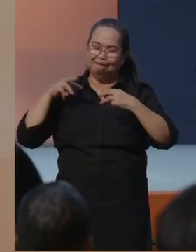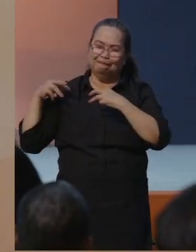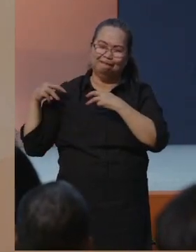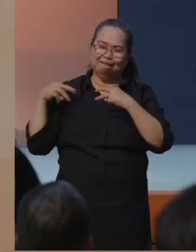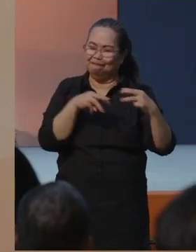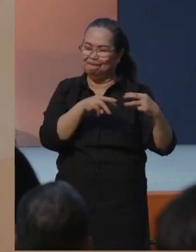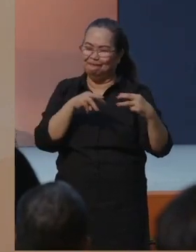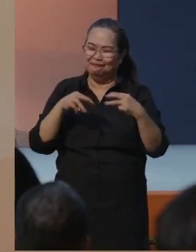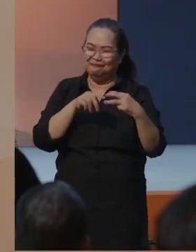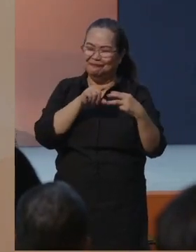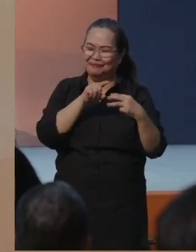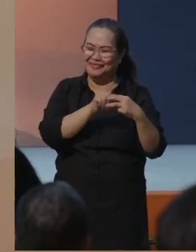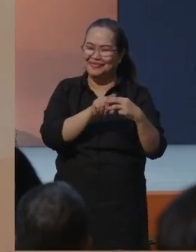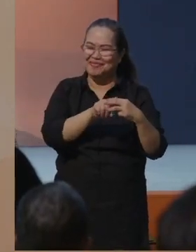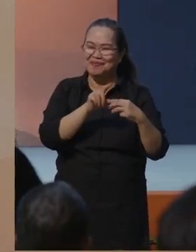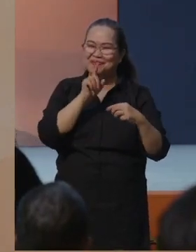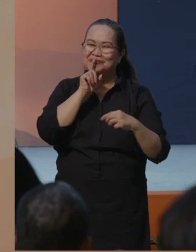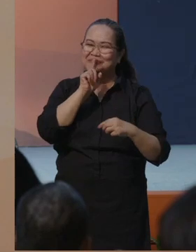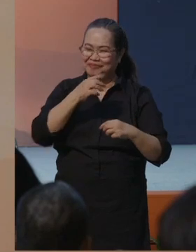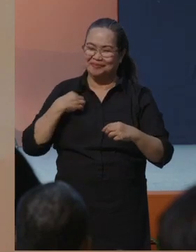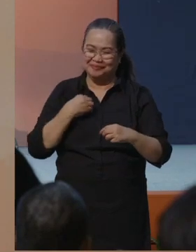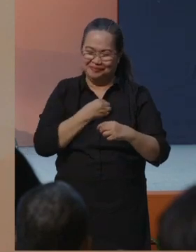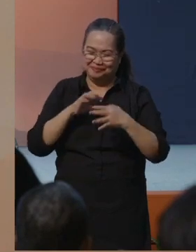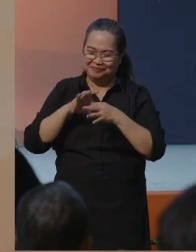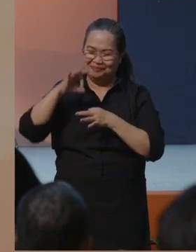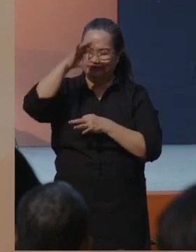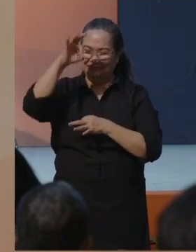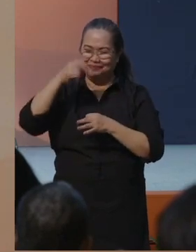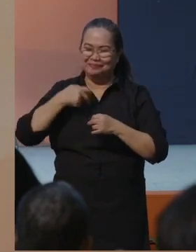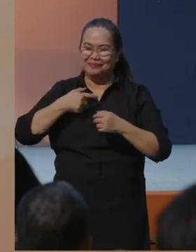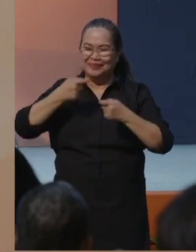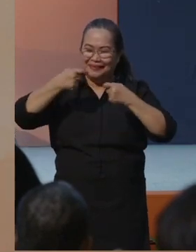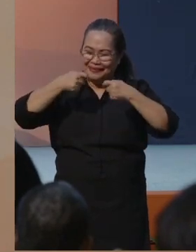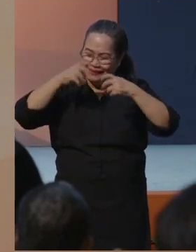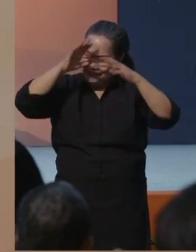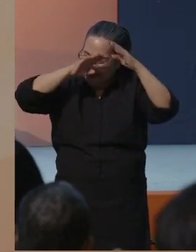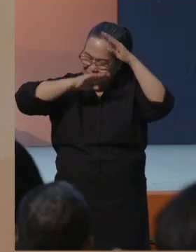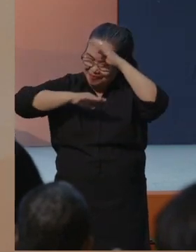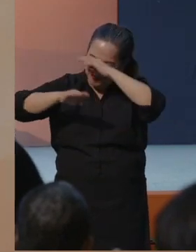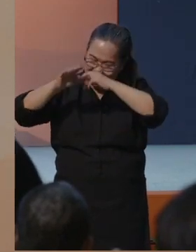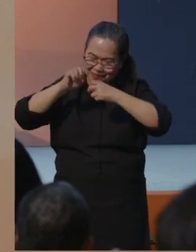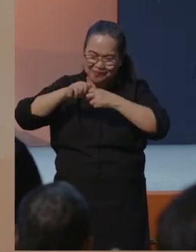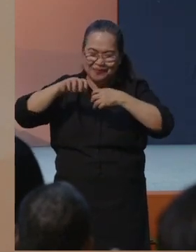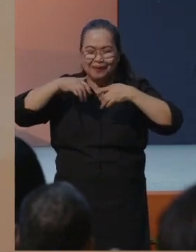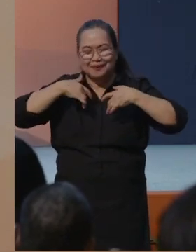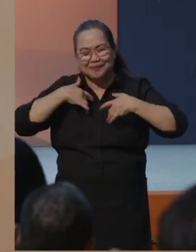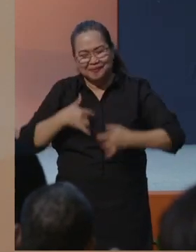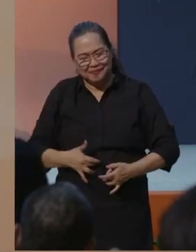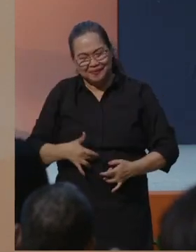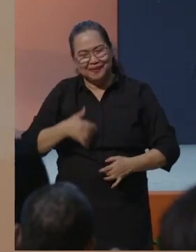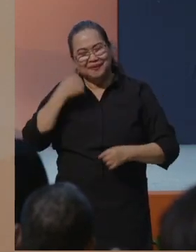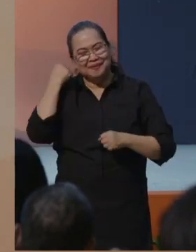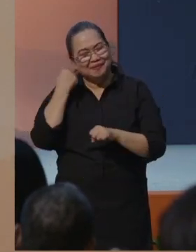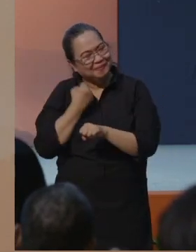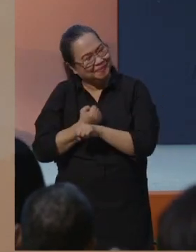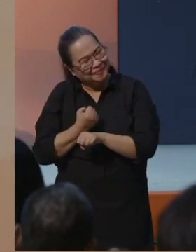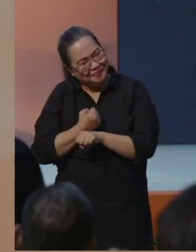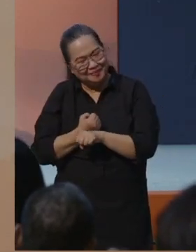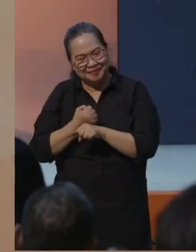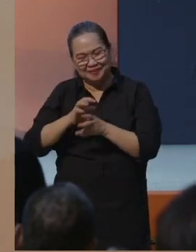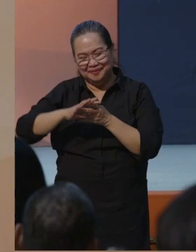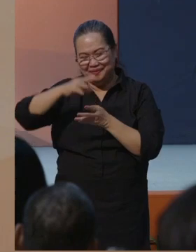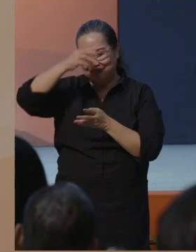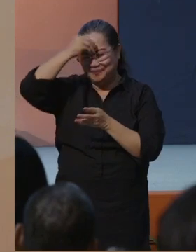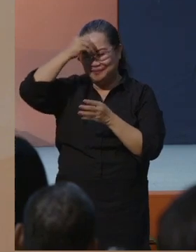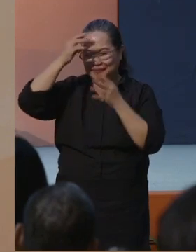sa mga kaaway ng aming kaluluwa, sa mga pagsubok ng buhay na ito, sa mga paghihirap na aming